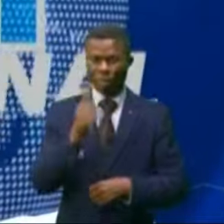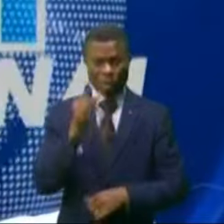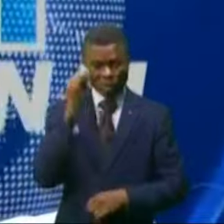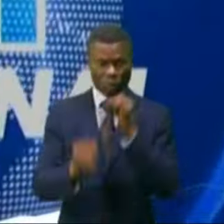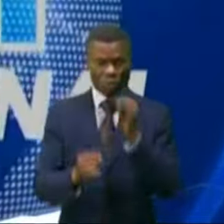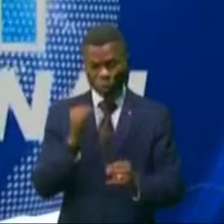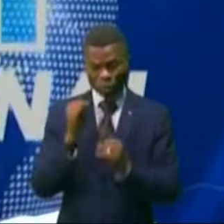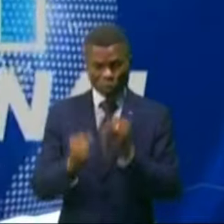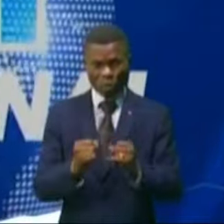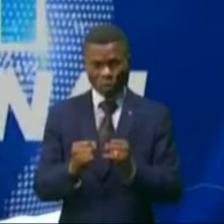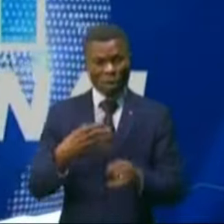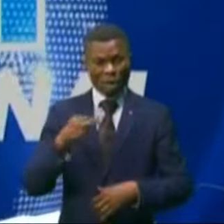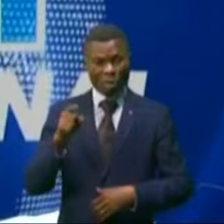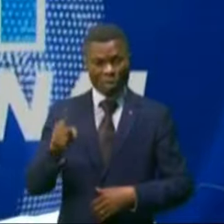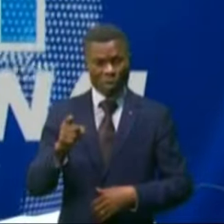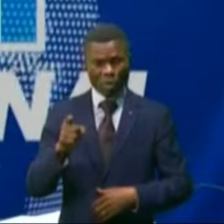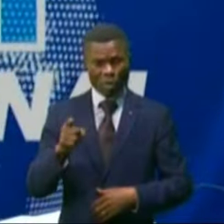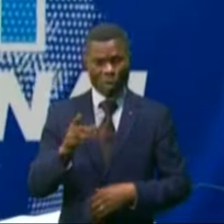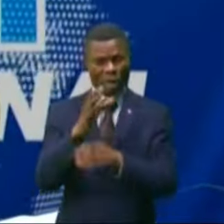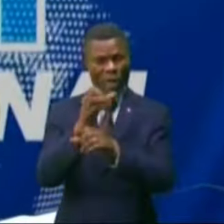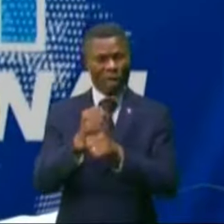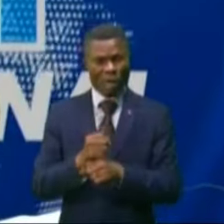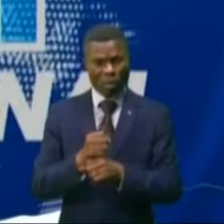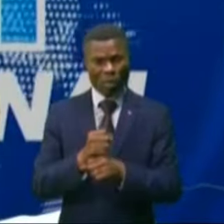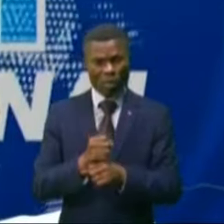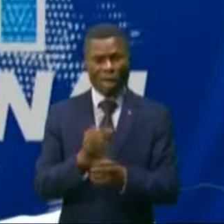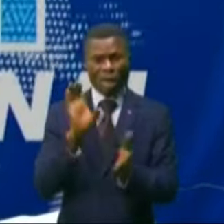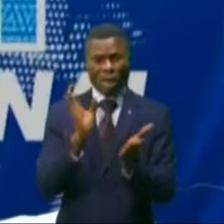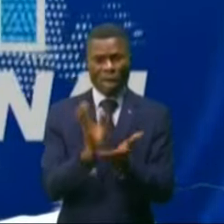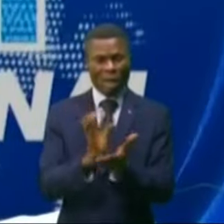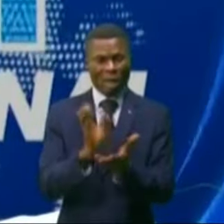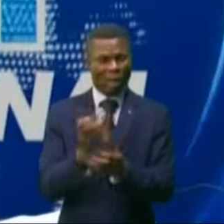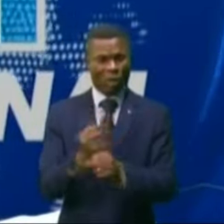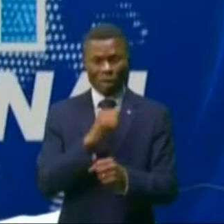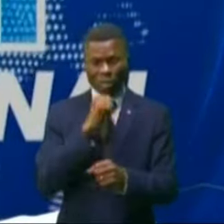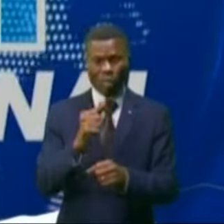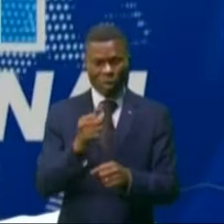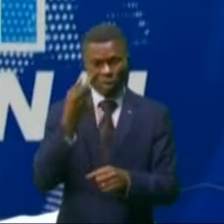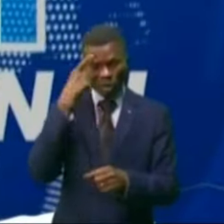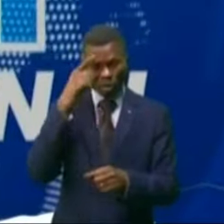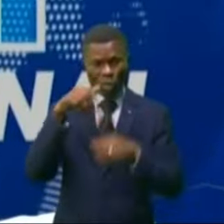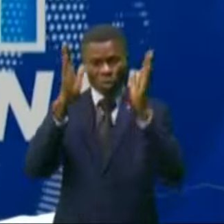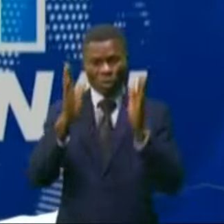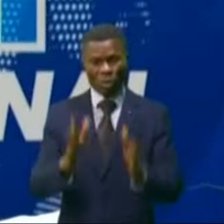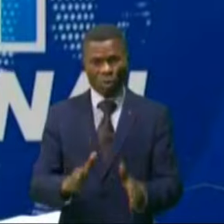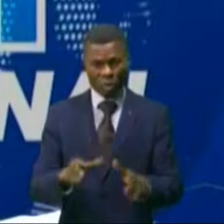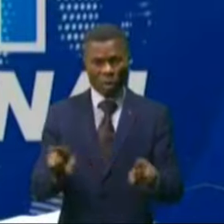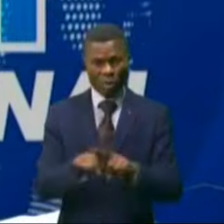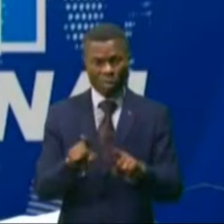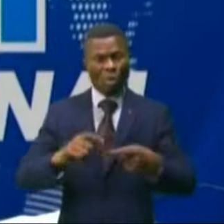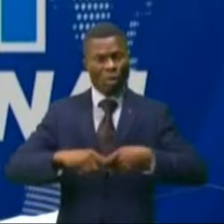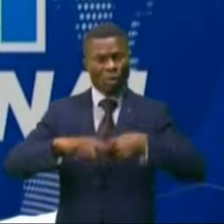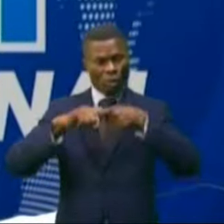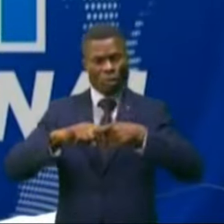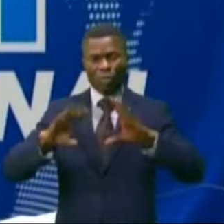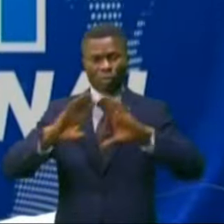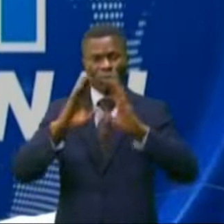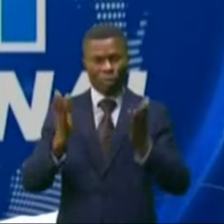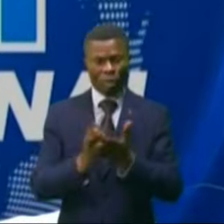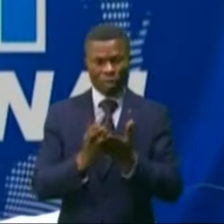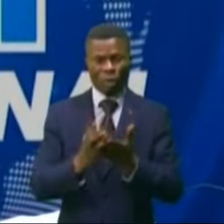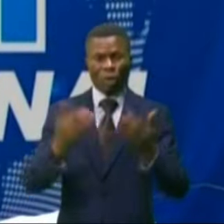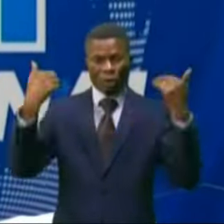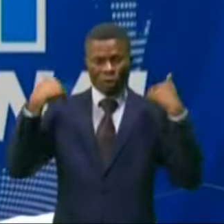n'a préalablement pas obtenu une carte de travail pour étrangers. De même, il est interdit à tout